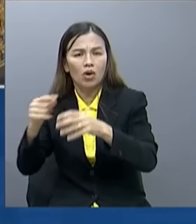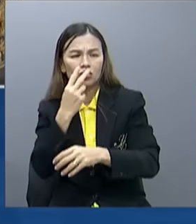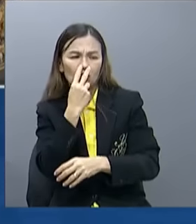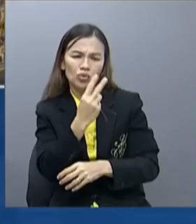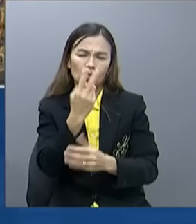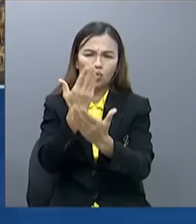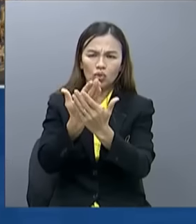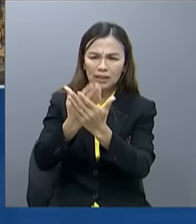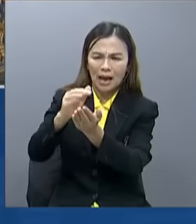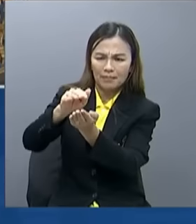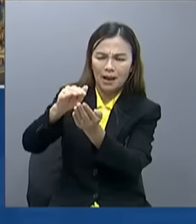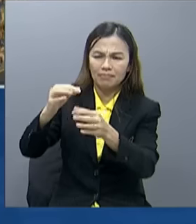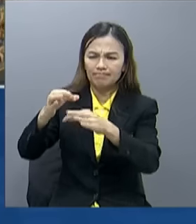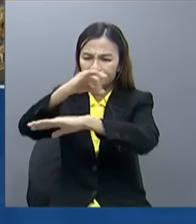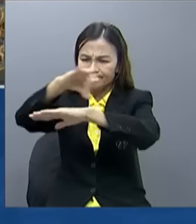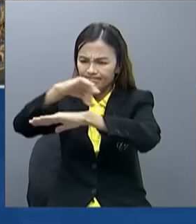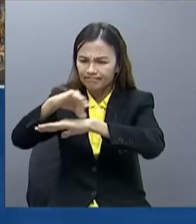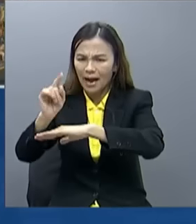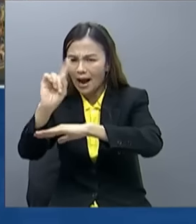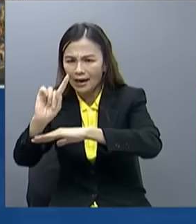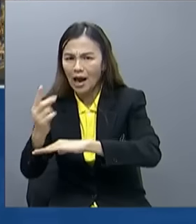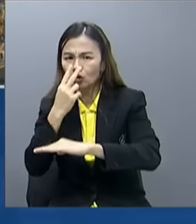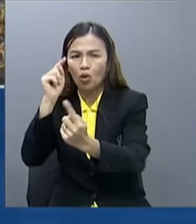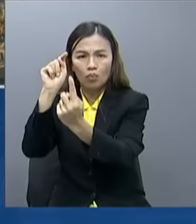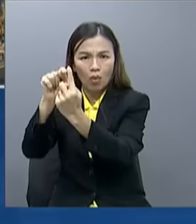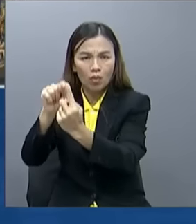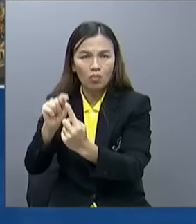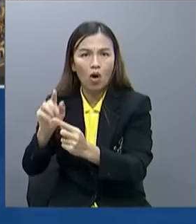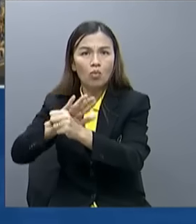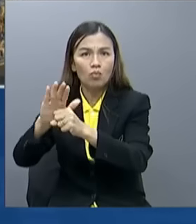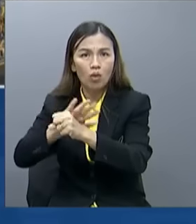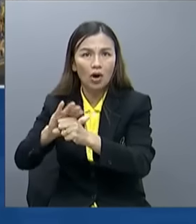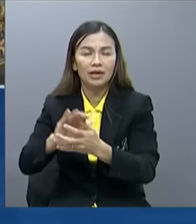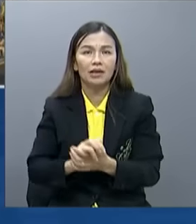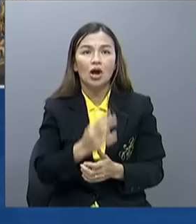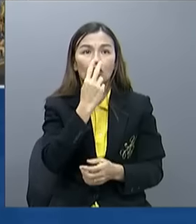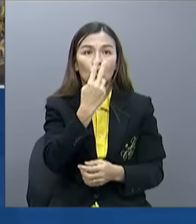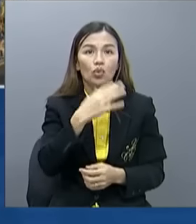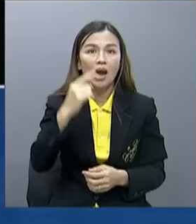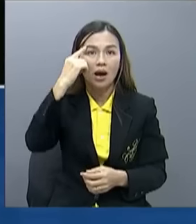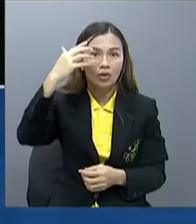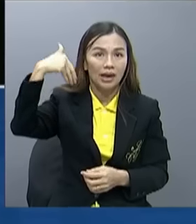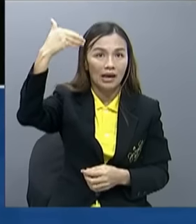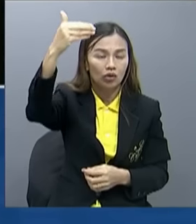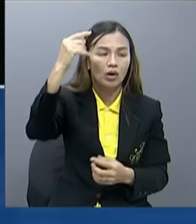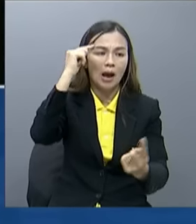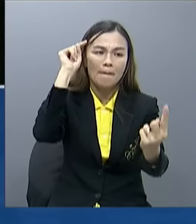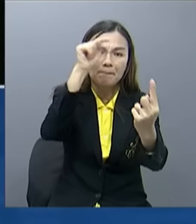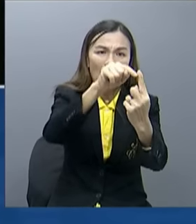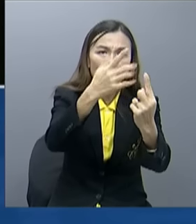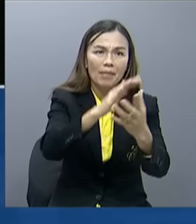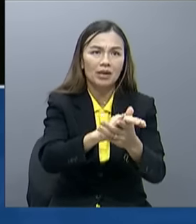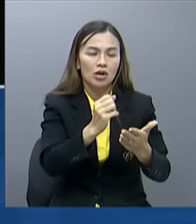นตัมต้องบันเบี่ยงกันในเรื่องนั้นเพราะว่าการที่เรามองสั้นทุกใจมากไปเรื่อยๆเนี่ยผลระยะยาวอาจจะไม่ได้ตามเป้าเราก็ได้คือมันอาจจะช่วยคนได้ต